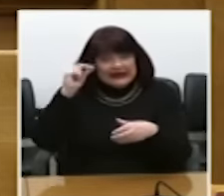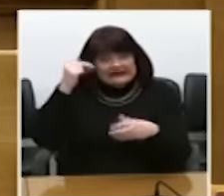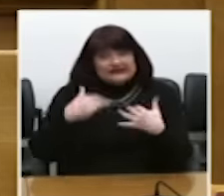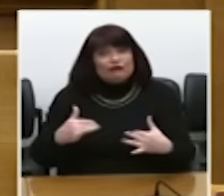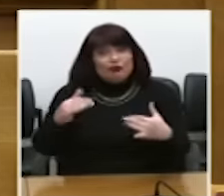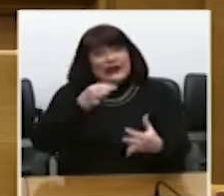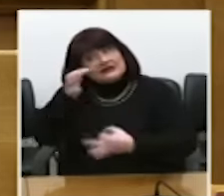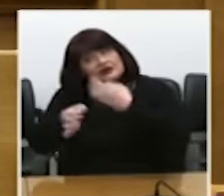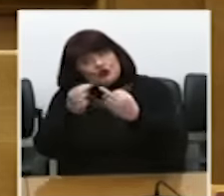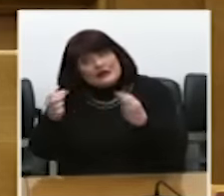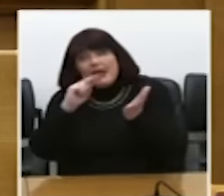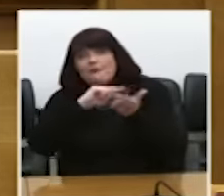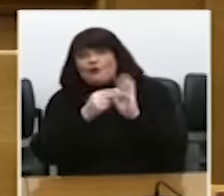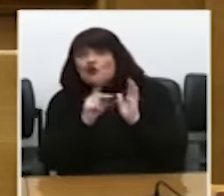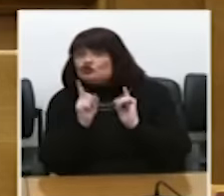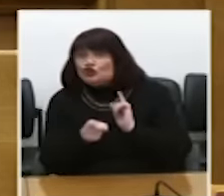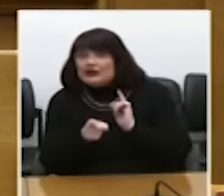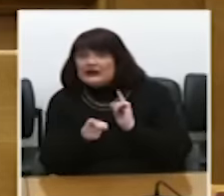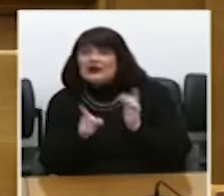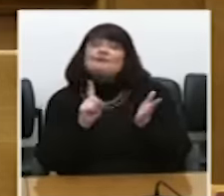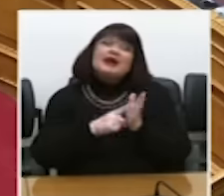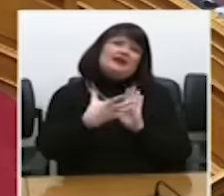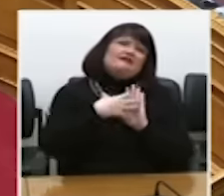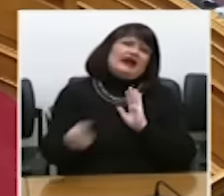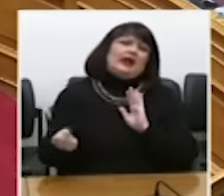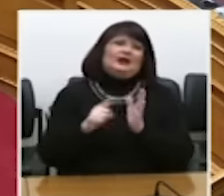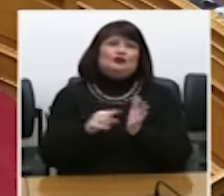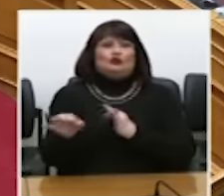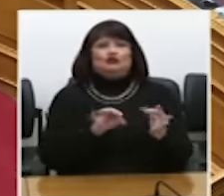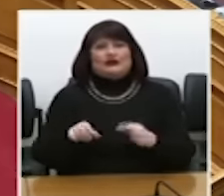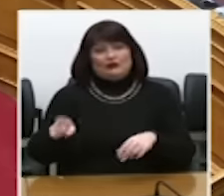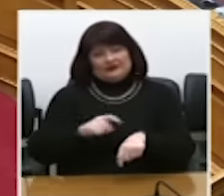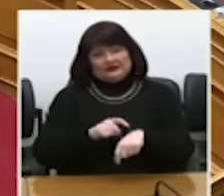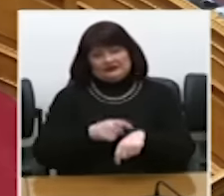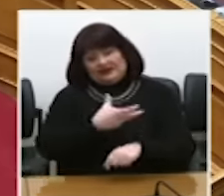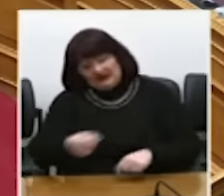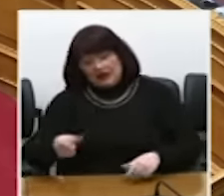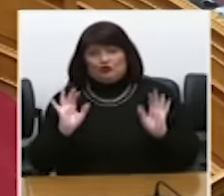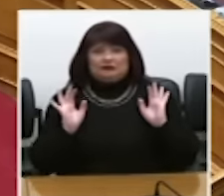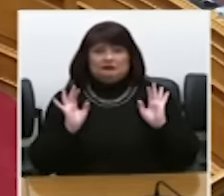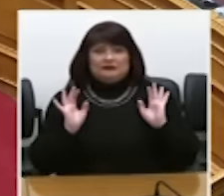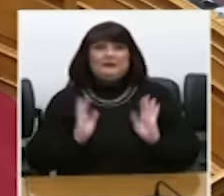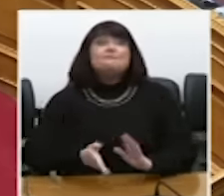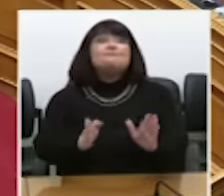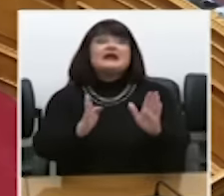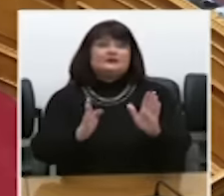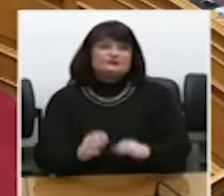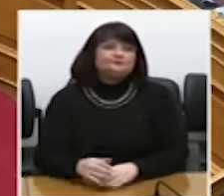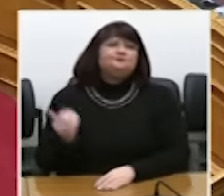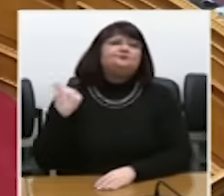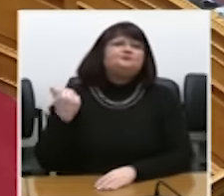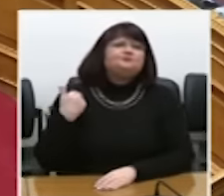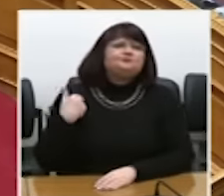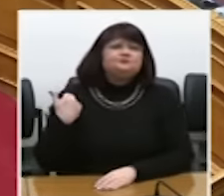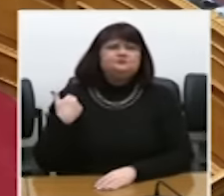του λόγος να αποσύρεται αυτό το νομοσχέδιο εδώ και τώρα. Βέβαια, θα μου πείτε, εδώ δεν σας